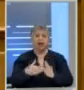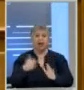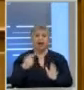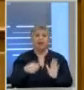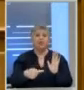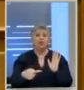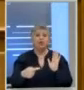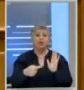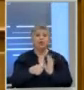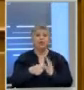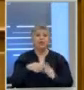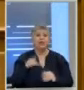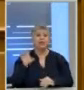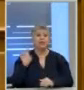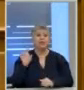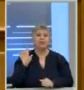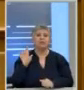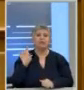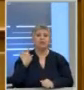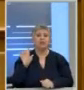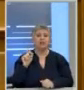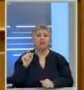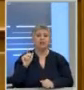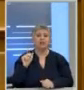σελίδες,